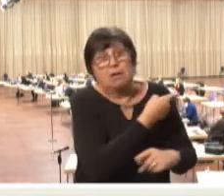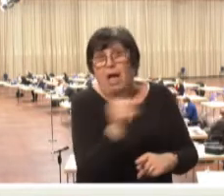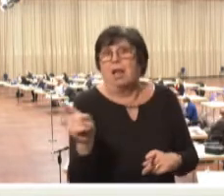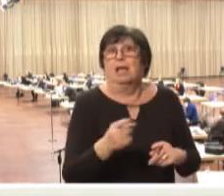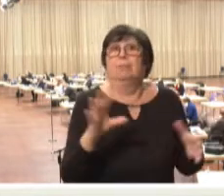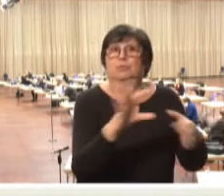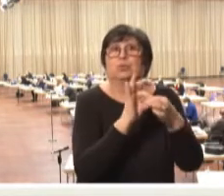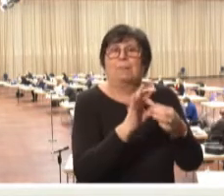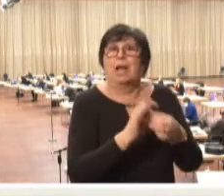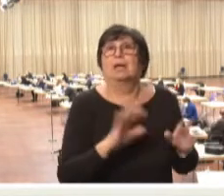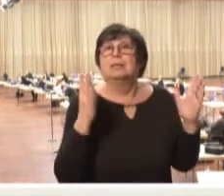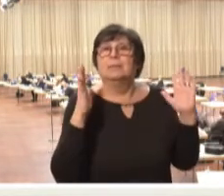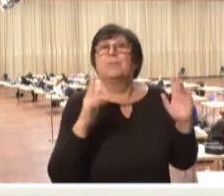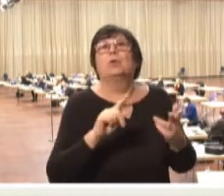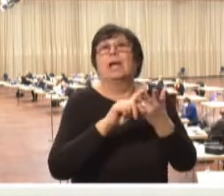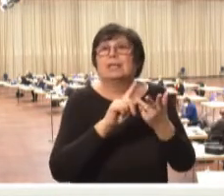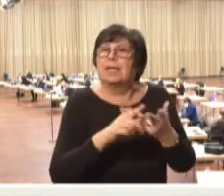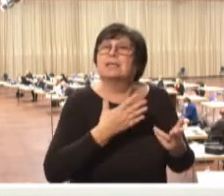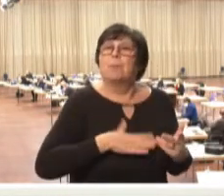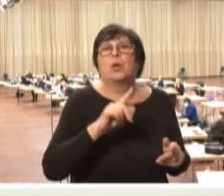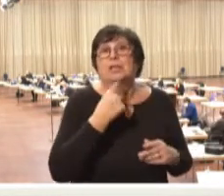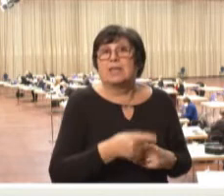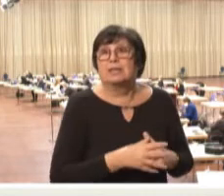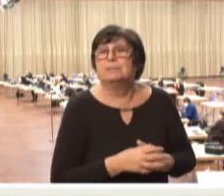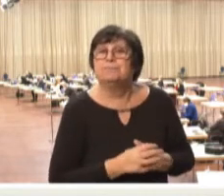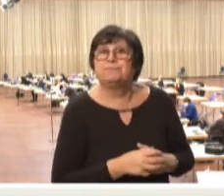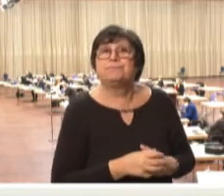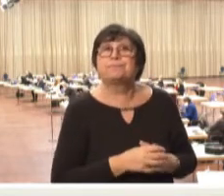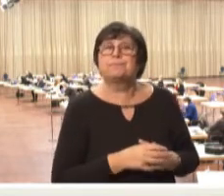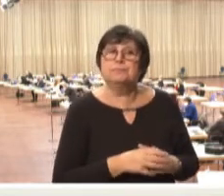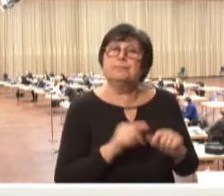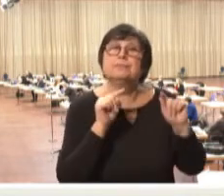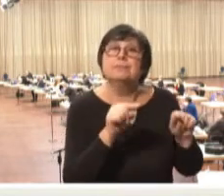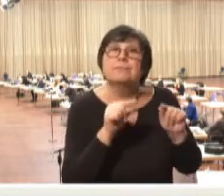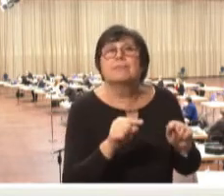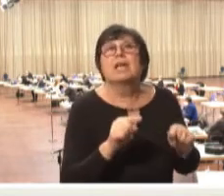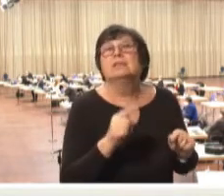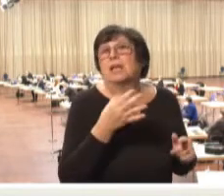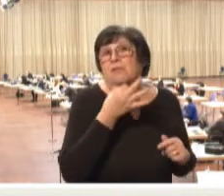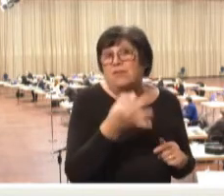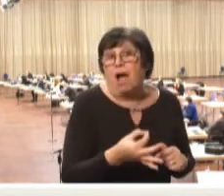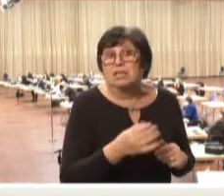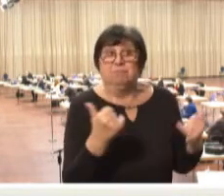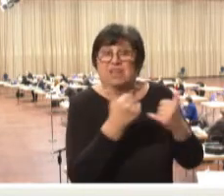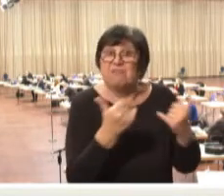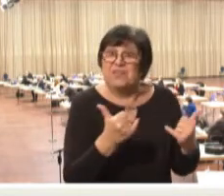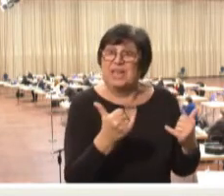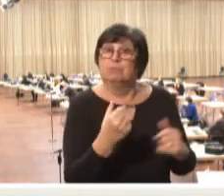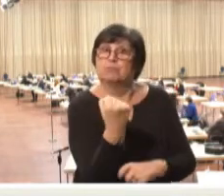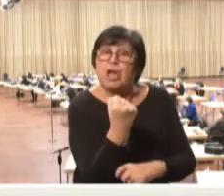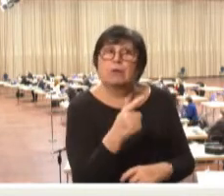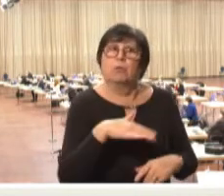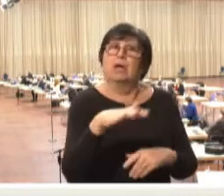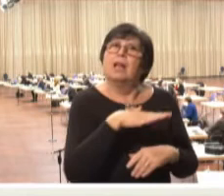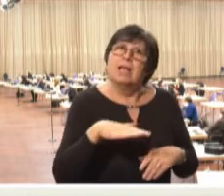Damen und Herren. Und ein drittes möchte ich an dieser Stelle ansprechen. Das ist die Frage, wie wir die Stärkung des